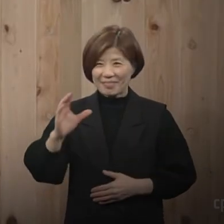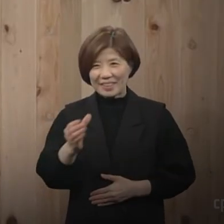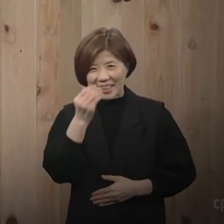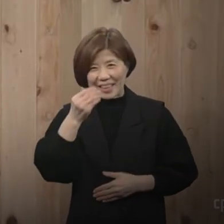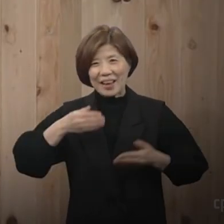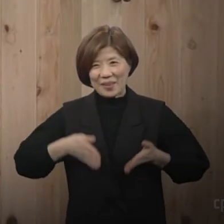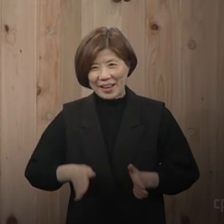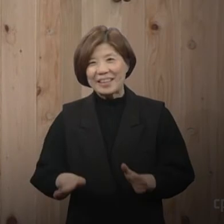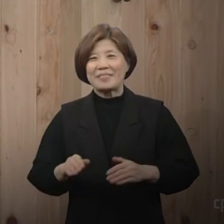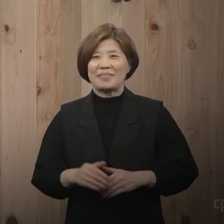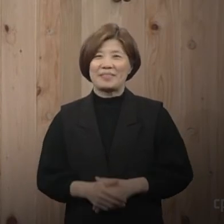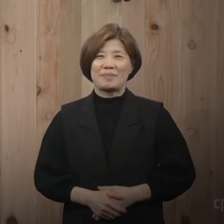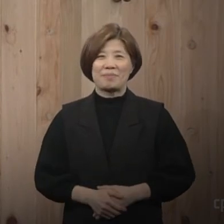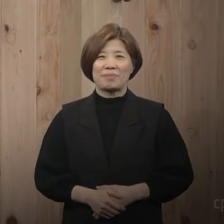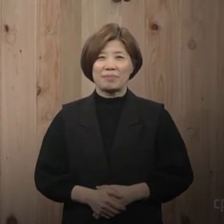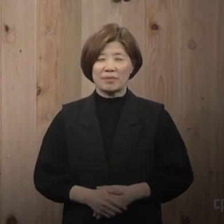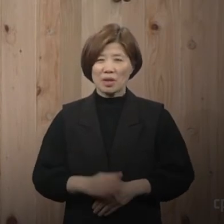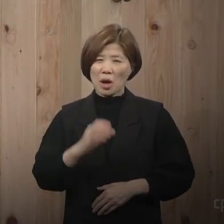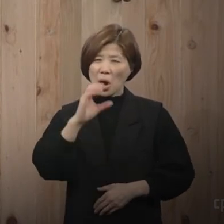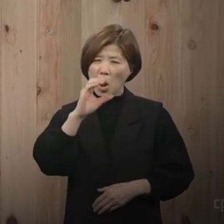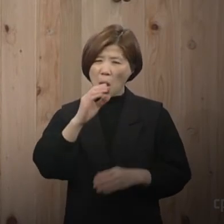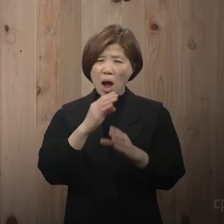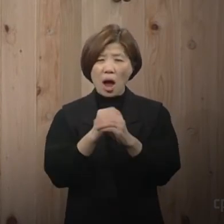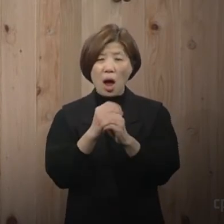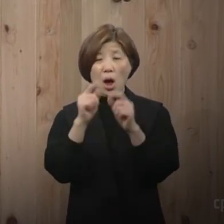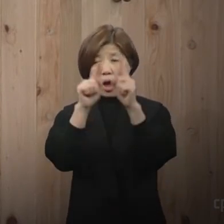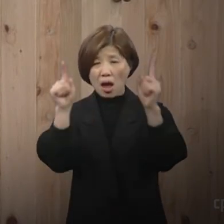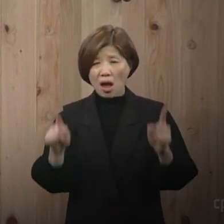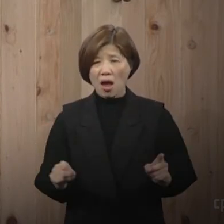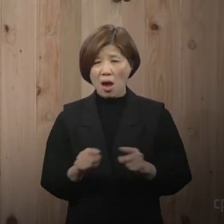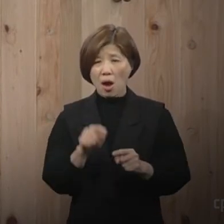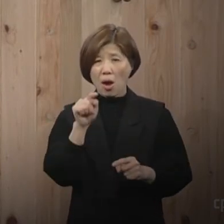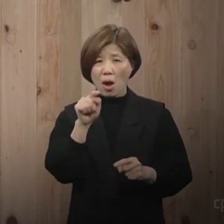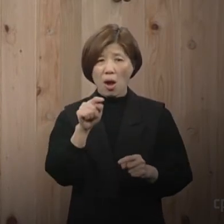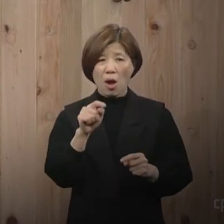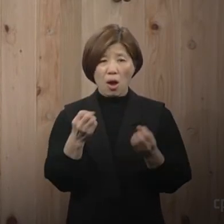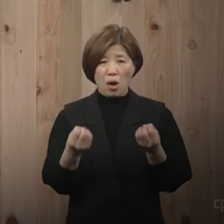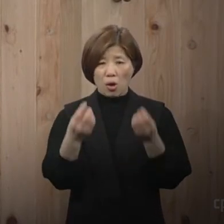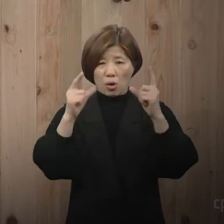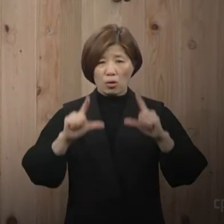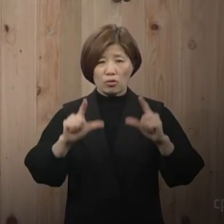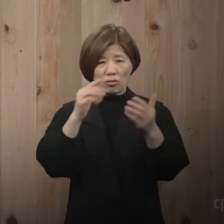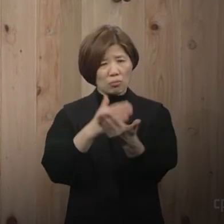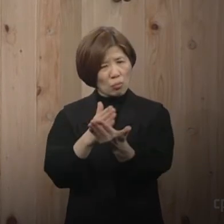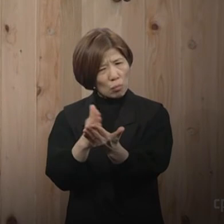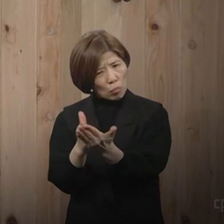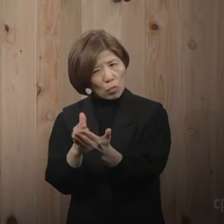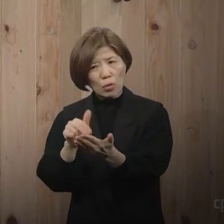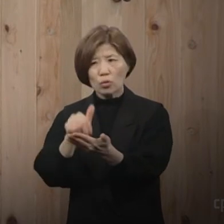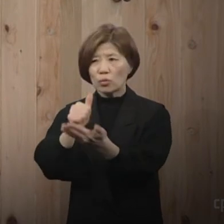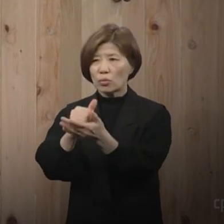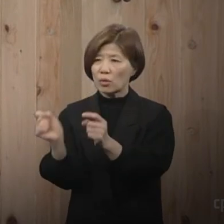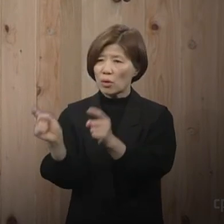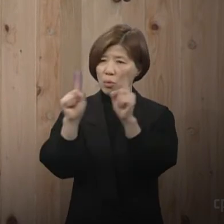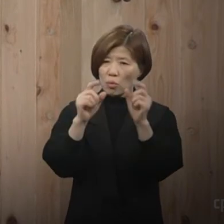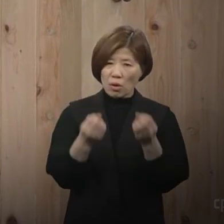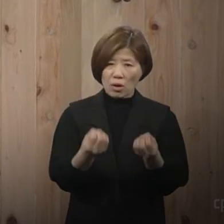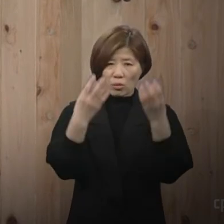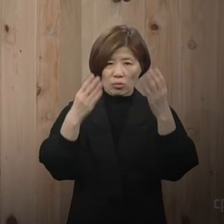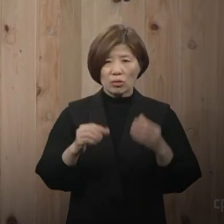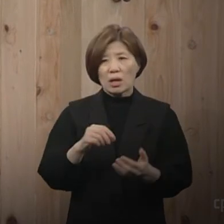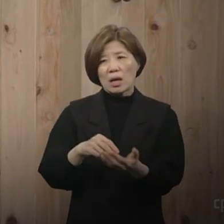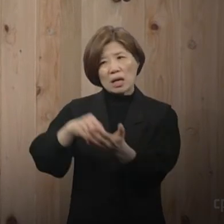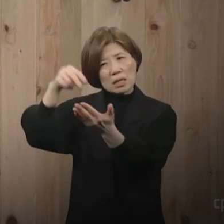성탄절입니다. 우리 전례력에 보면은 많은 축일들이 있습니다. 주님 부활대 축일도 있고, 뭐 승천대